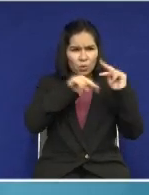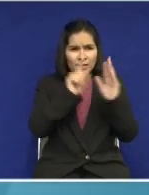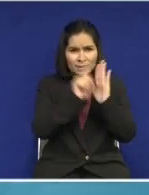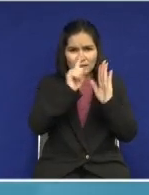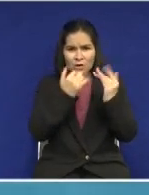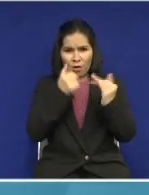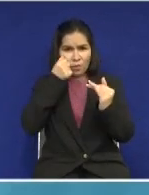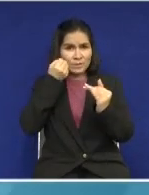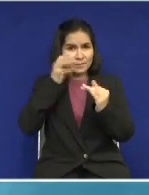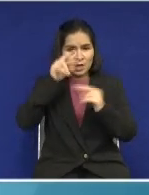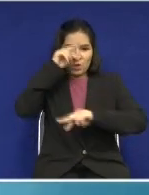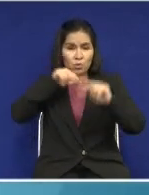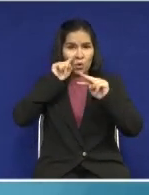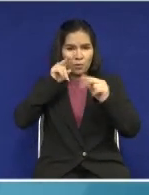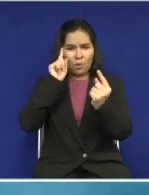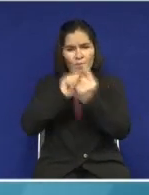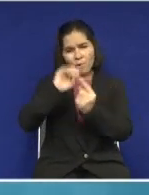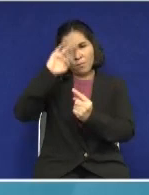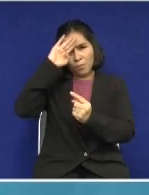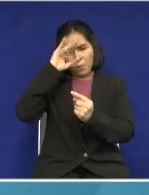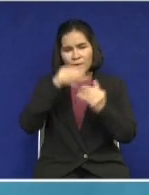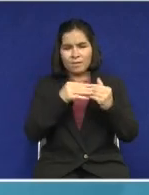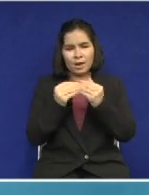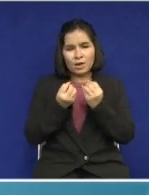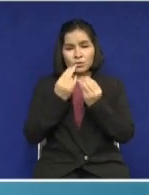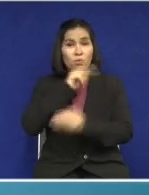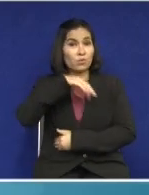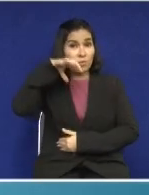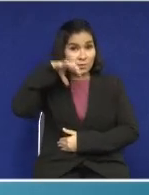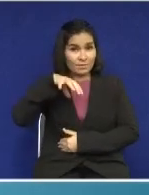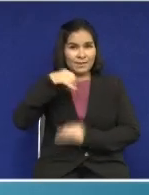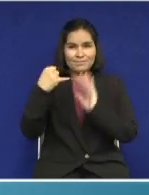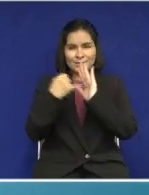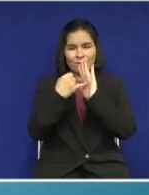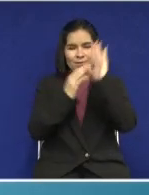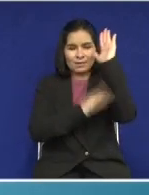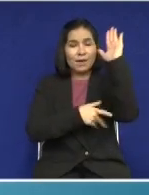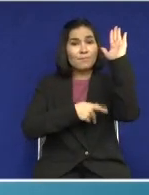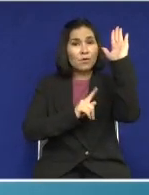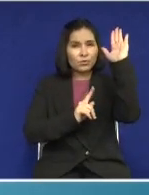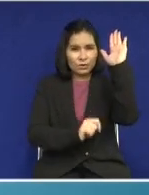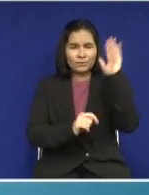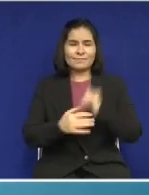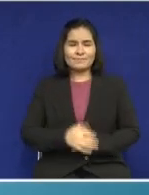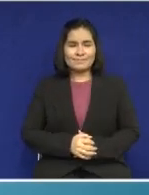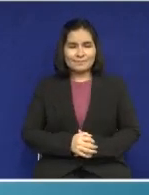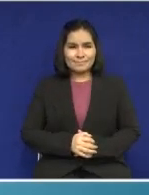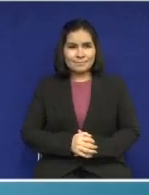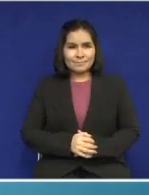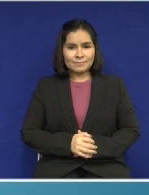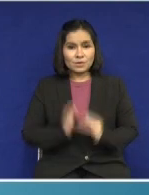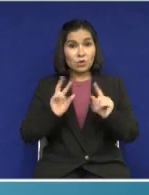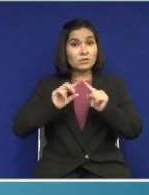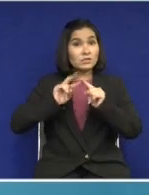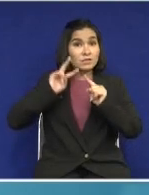แรกค่ะผลพบเชื้อและเข้ารับการรักษาตัวที่โรงพยาบาลในจังหวัดปัตตานีค่ะอีก1รายนะ